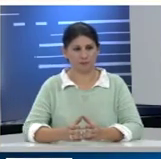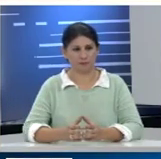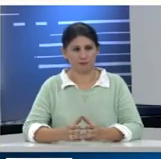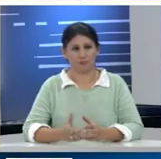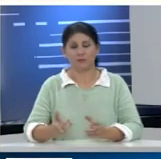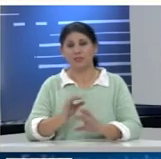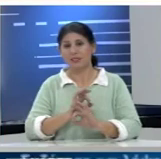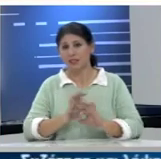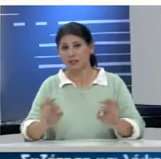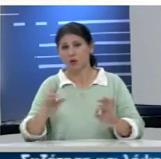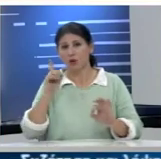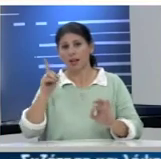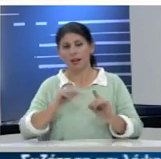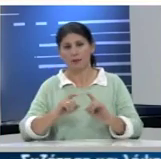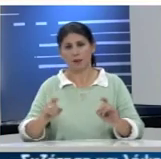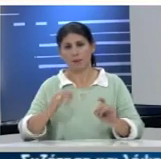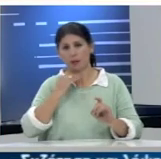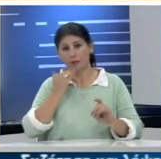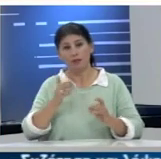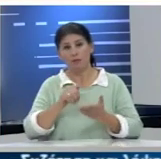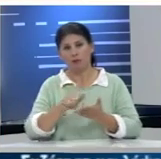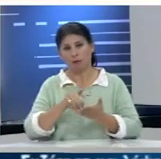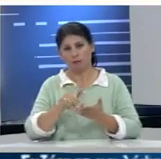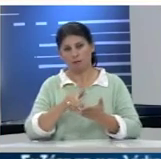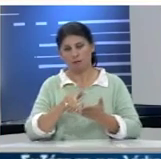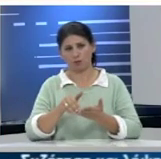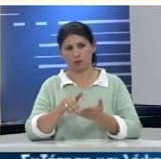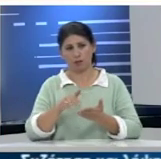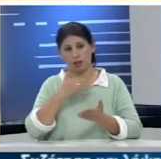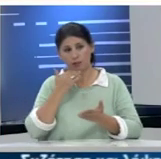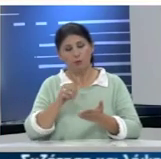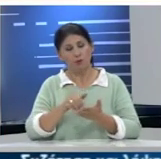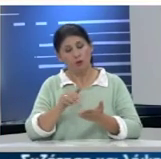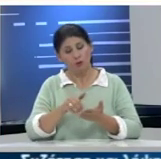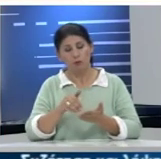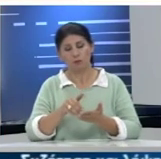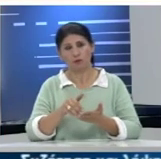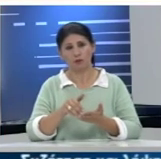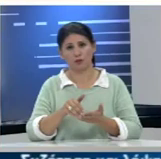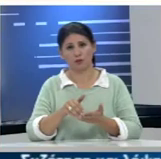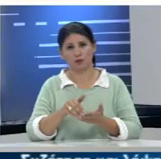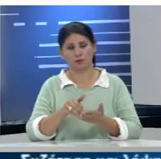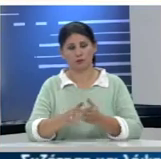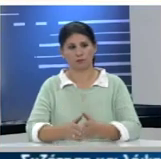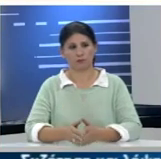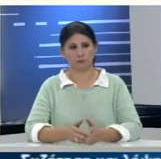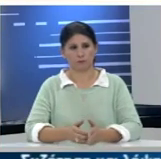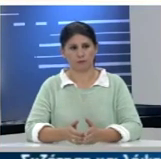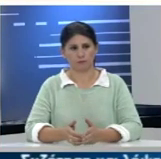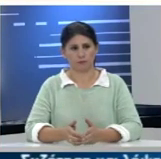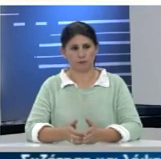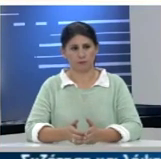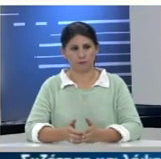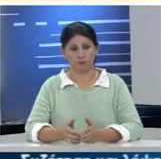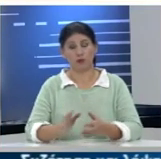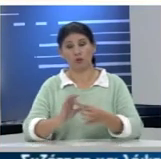είναι βέβαιο ότι ένα πράγμα δεν θα μπορέσουν να αποφύγουν. Δεν θα μπορέσουν να αποφύγουν τον καταλογισμό,